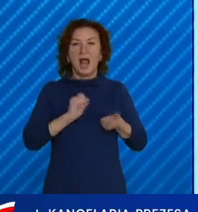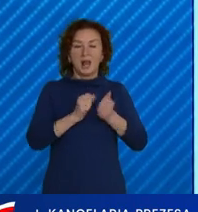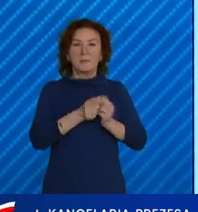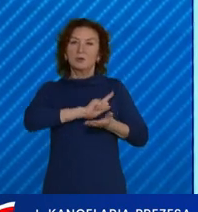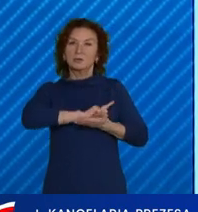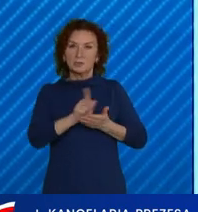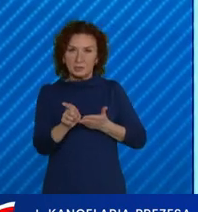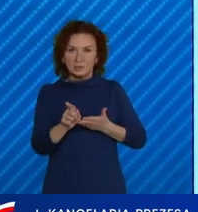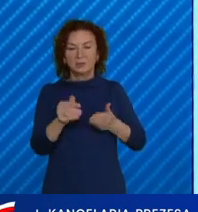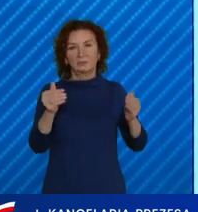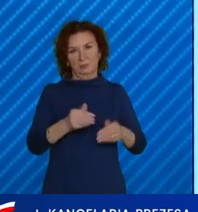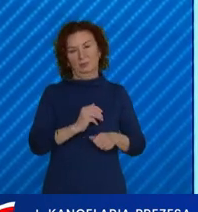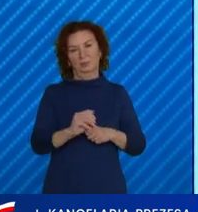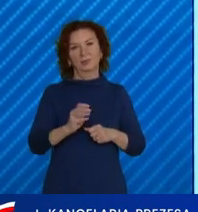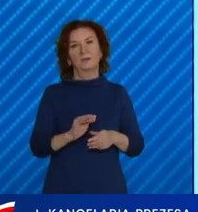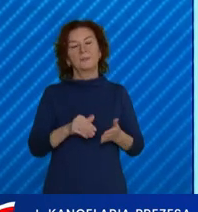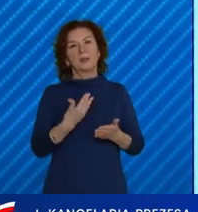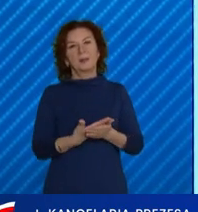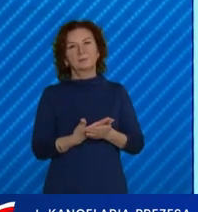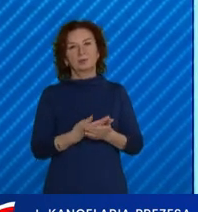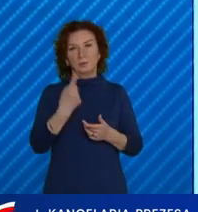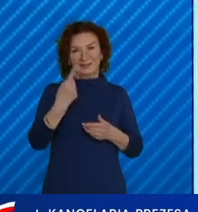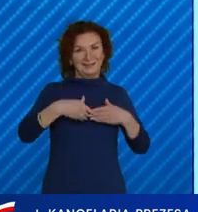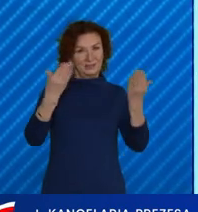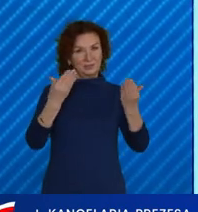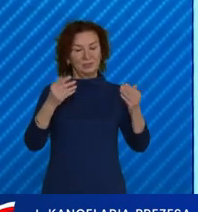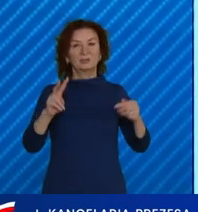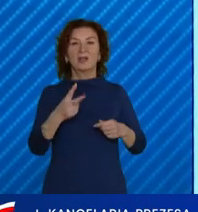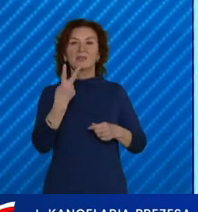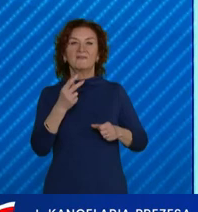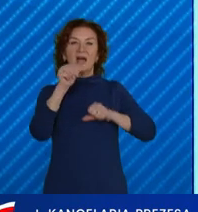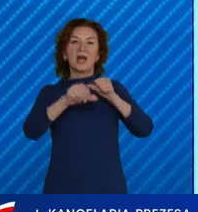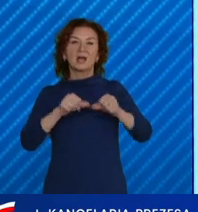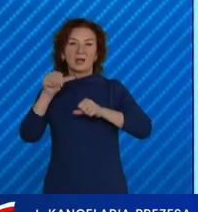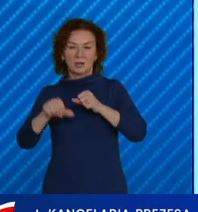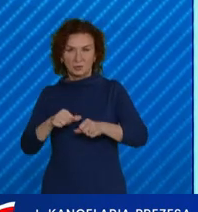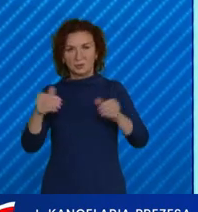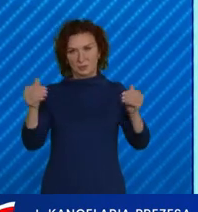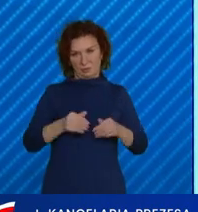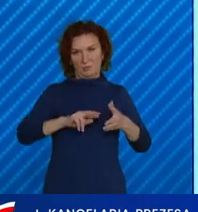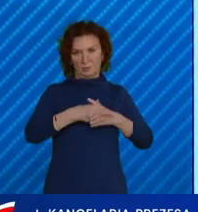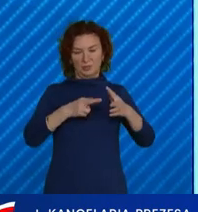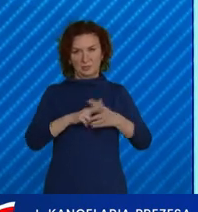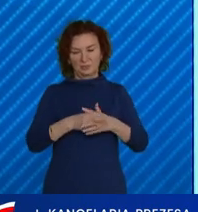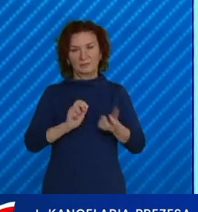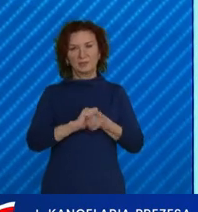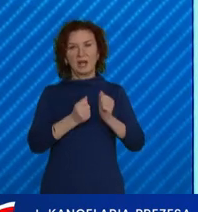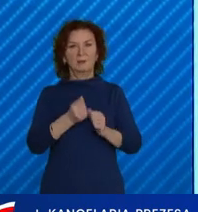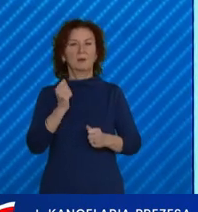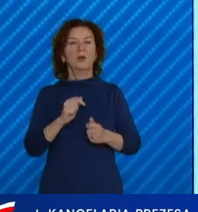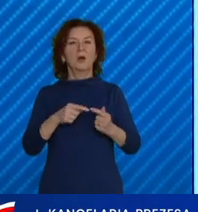uruchomienie jednego dnia dwóch roczników albo bezpośrednio po 24 kwietnia